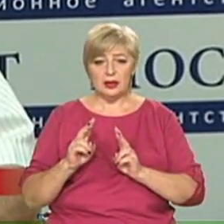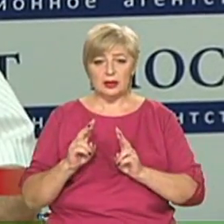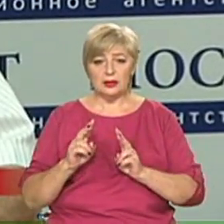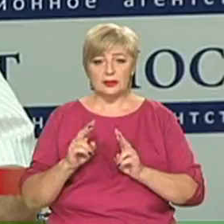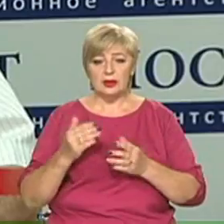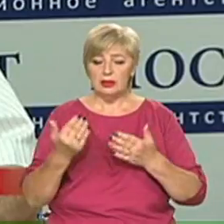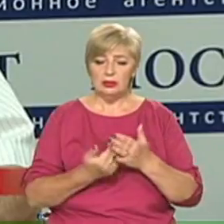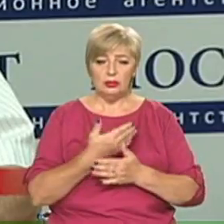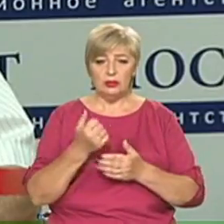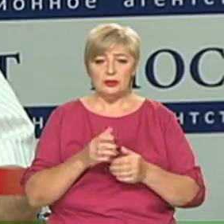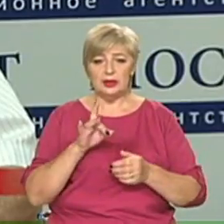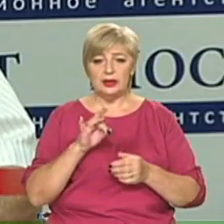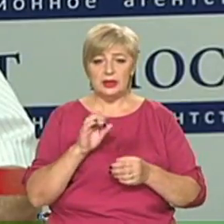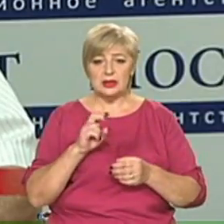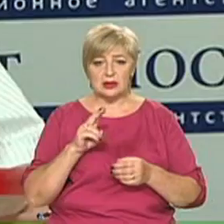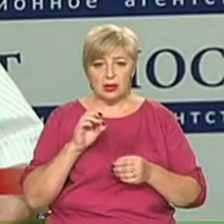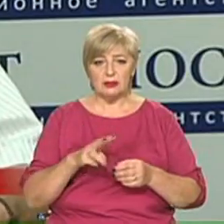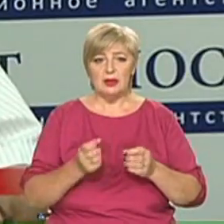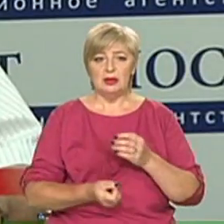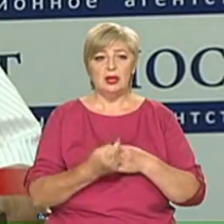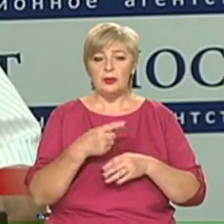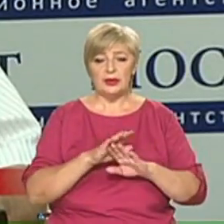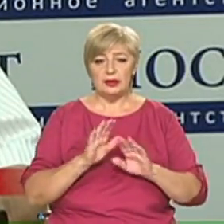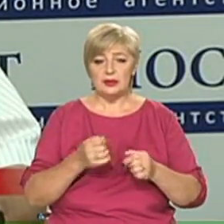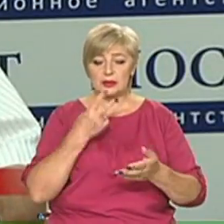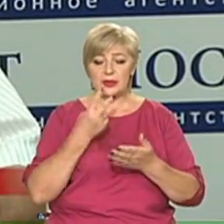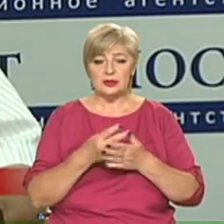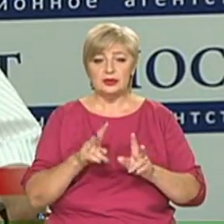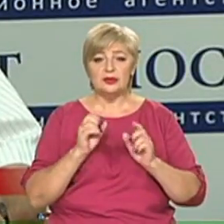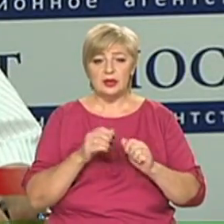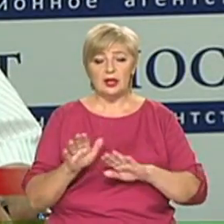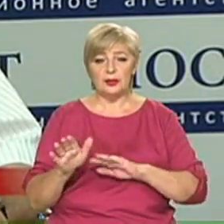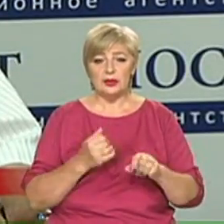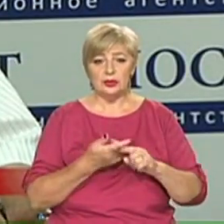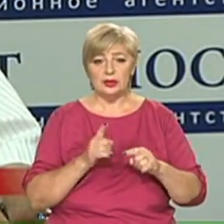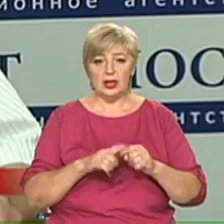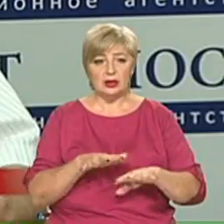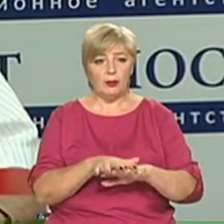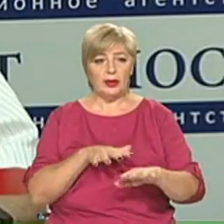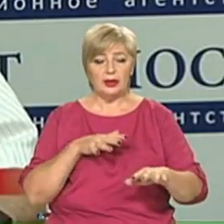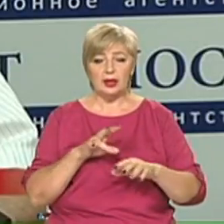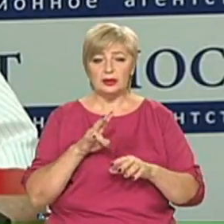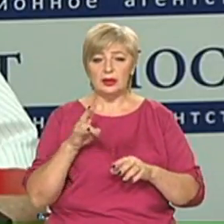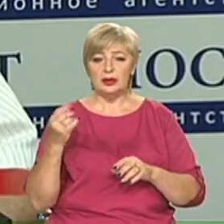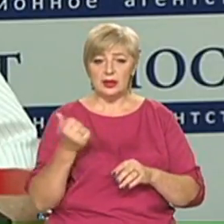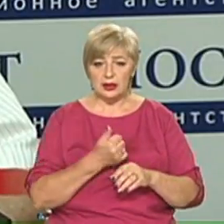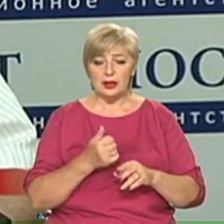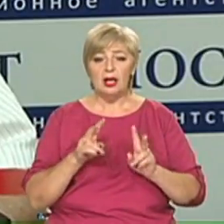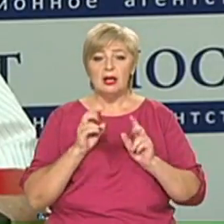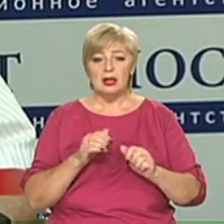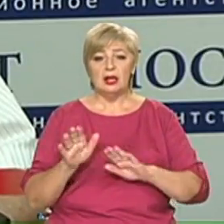так, новых рисков не проявилось. Посмотрим, как пройдет эта пленарная неделя, как пройдет